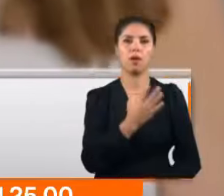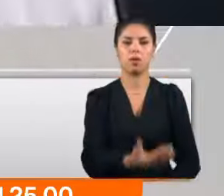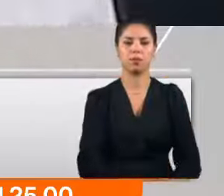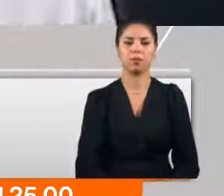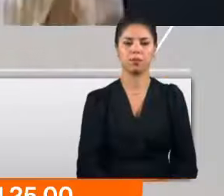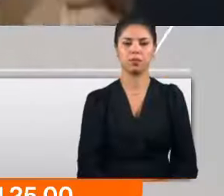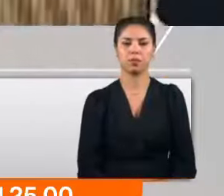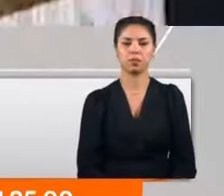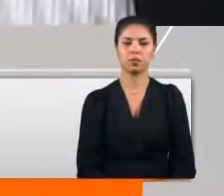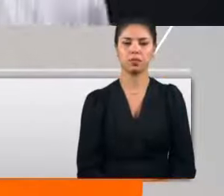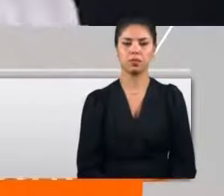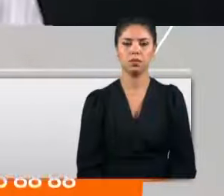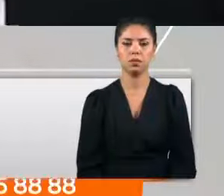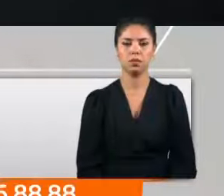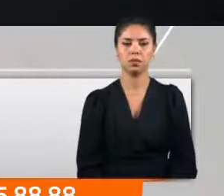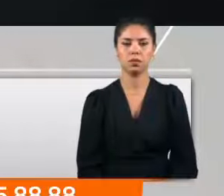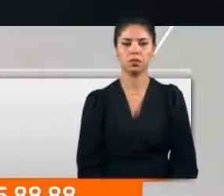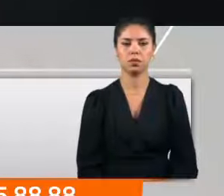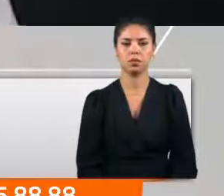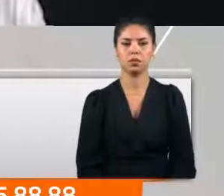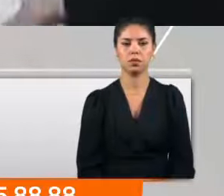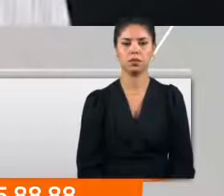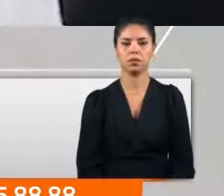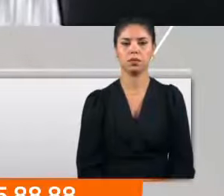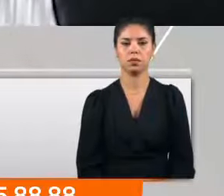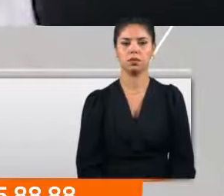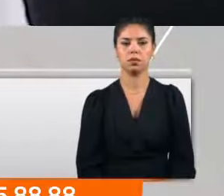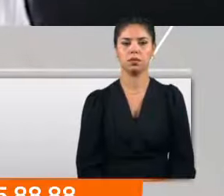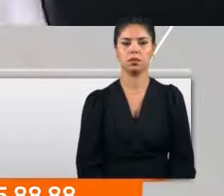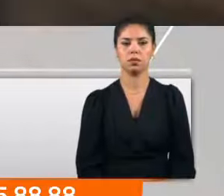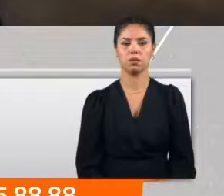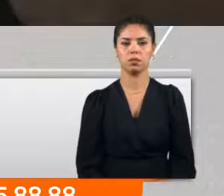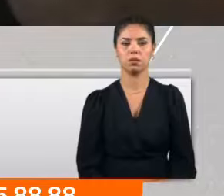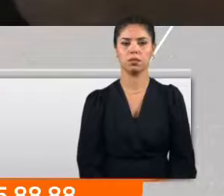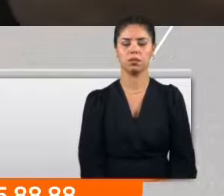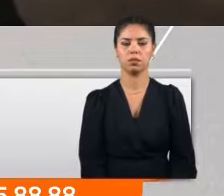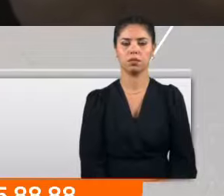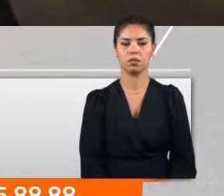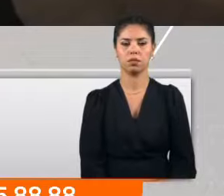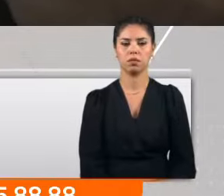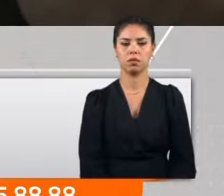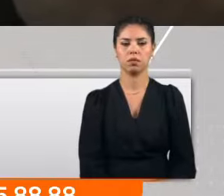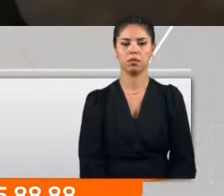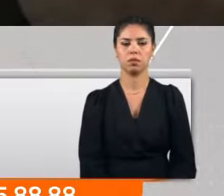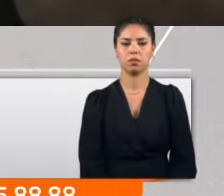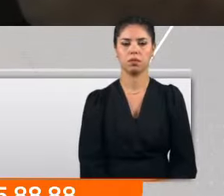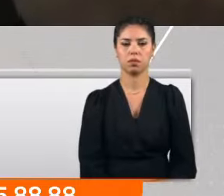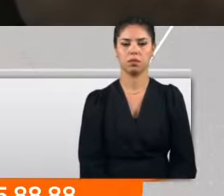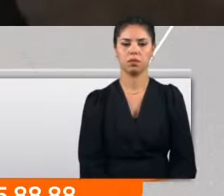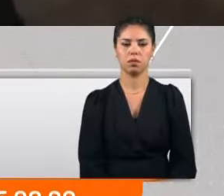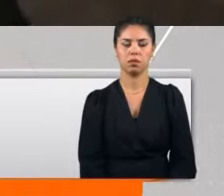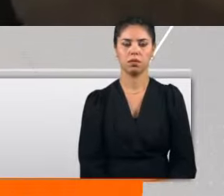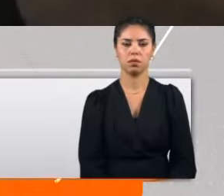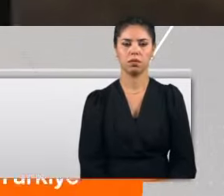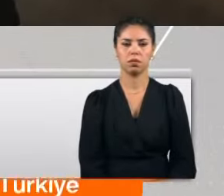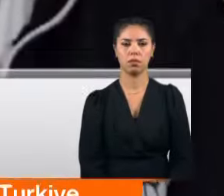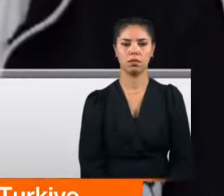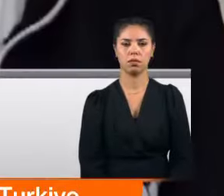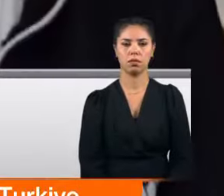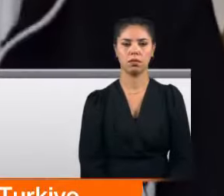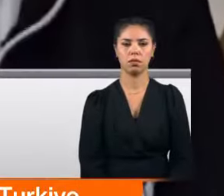mağdurlarla bağlantıya geçip iletişim kurup ücret şikayetimizi çekmek kaydıyla